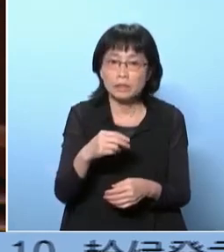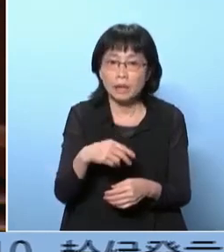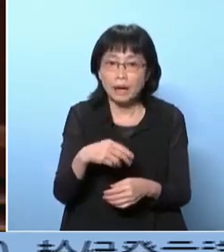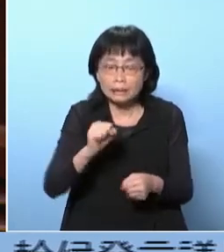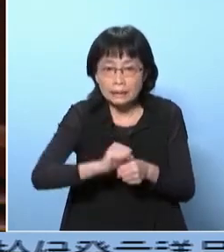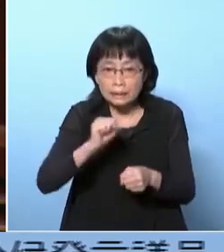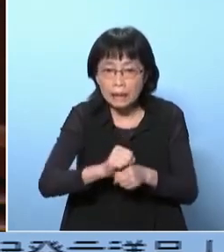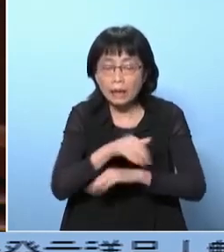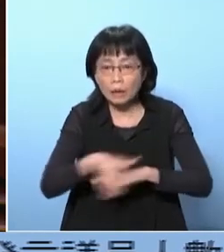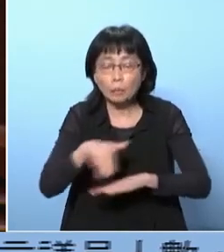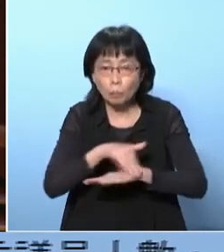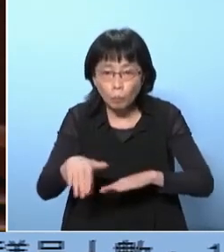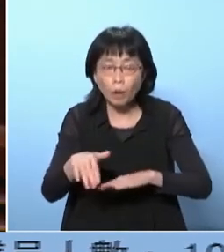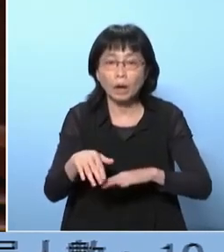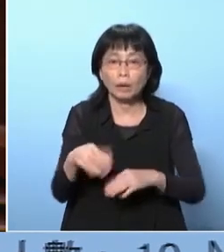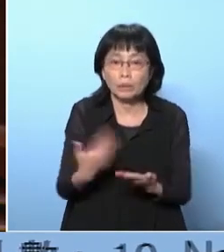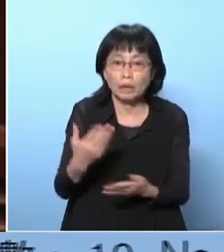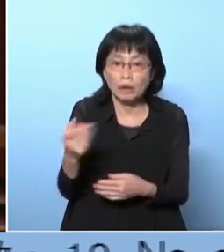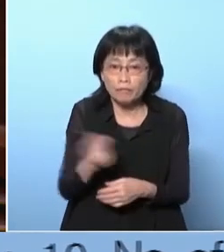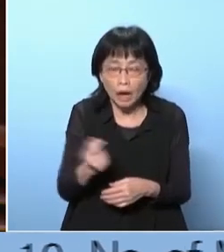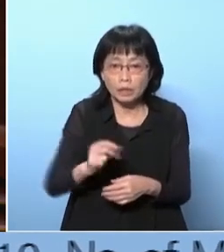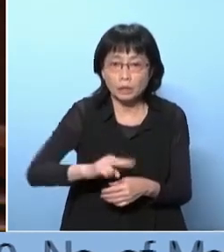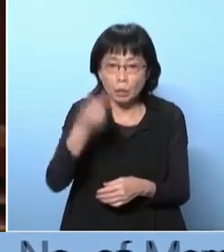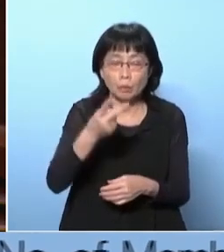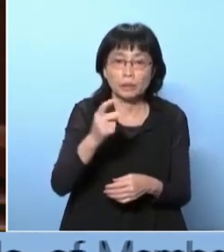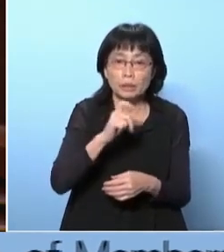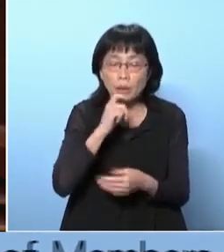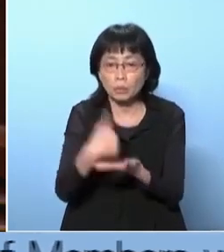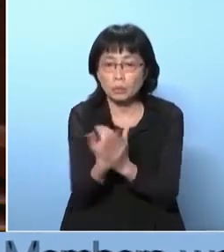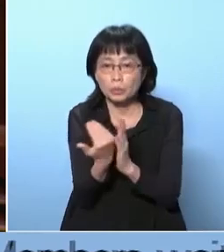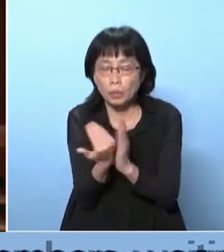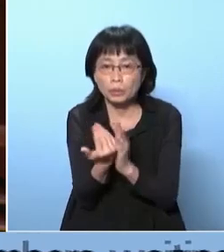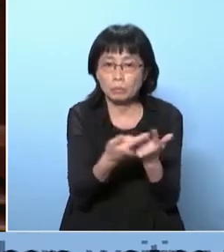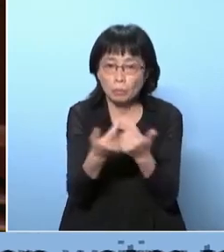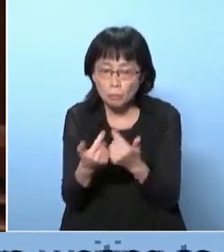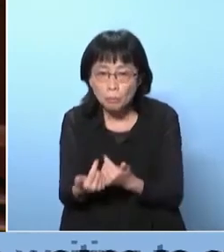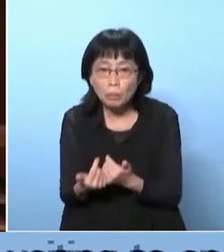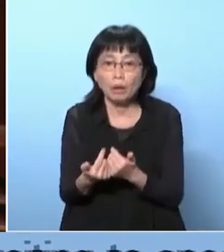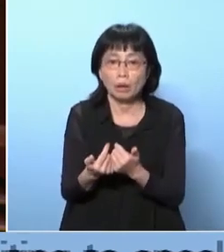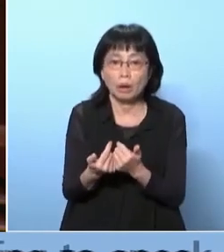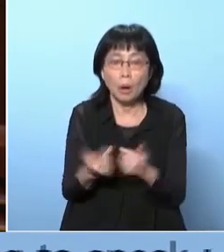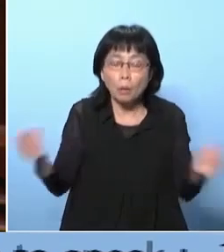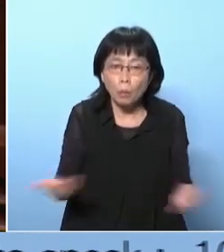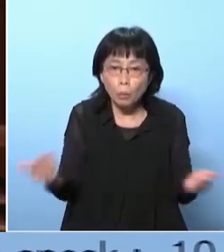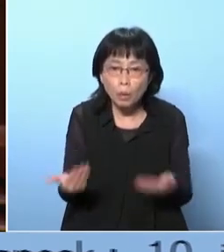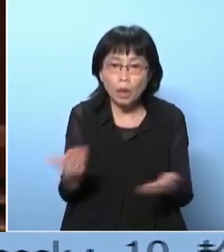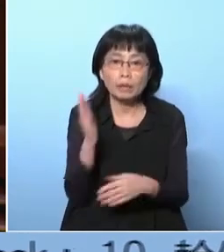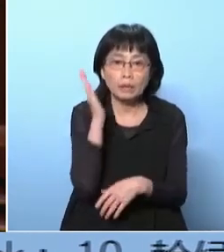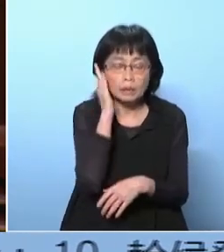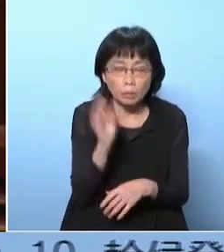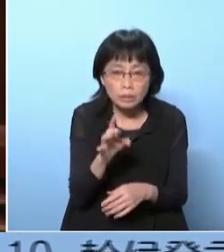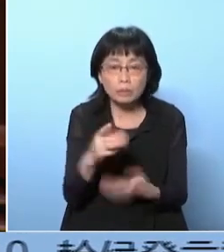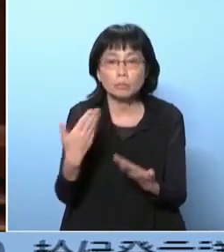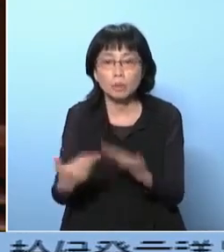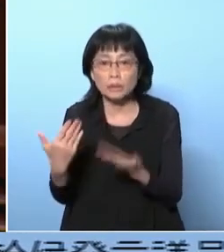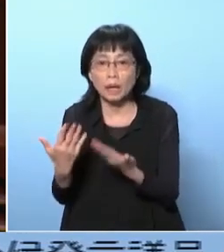規劃，以及加快改善基建配套，鼓勵酒店和度假村等投資，